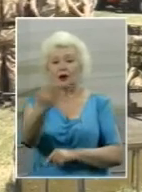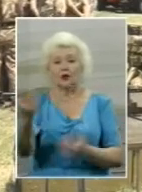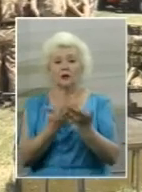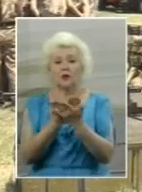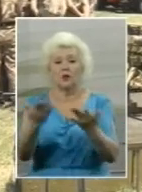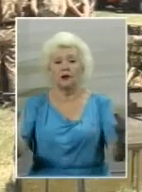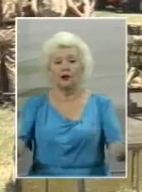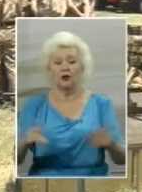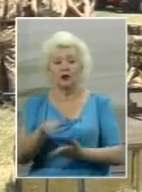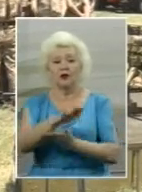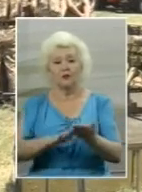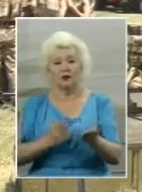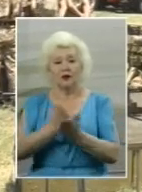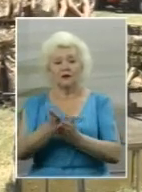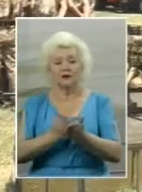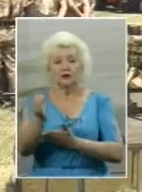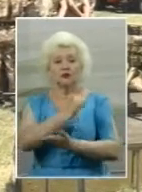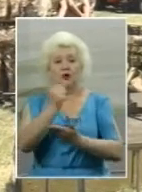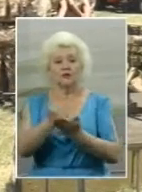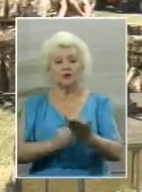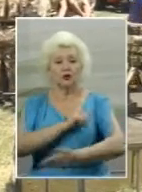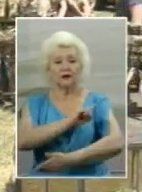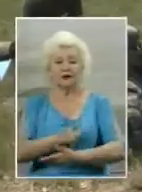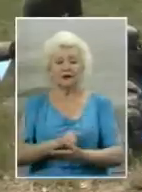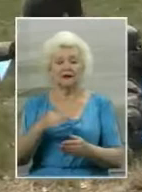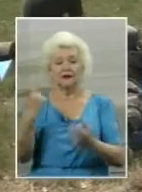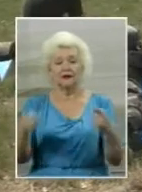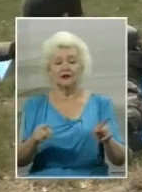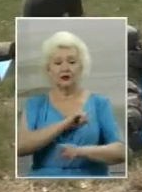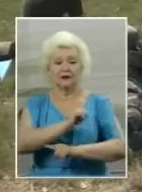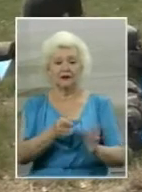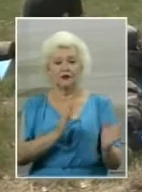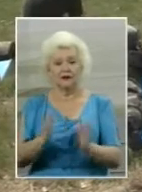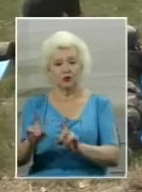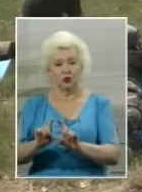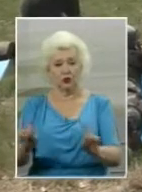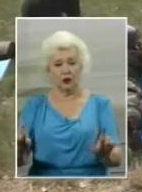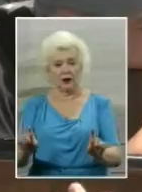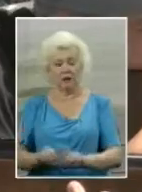популяризує проходження в подальшому службу в Збройних силах і в інших силових структурах.